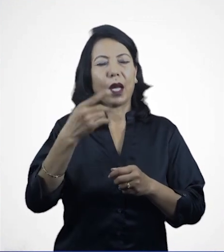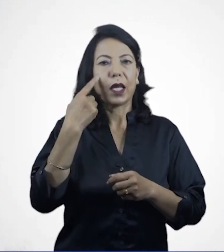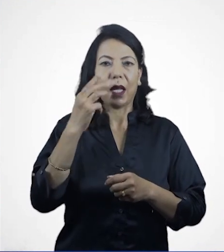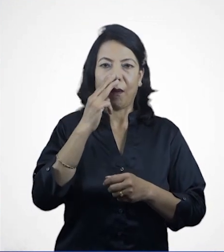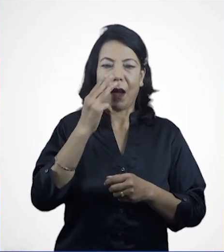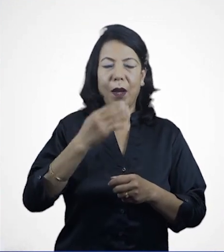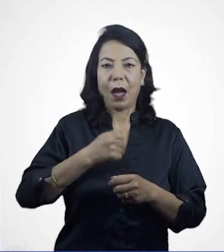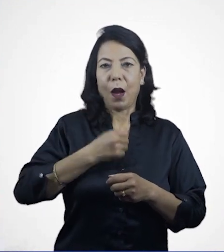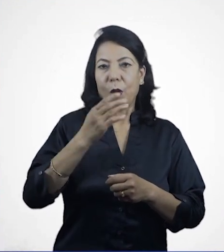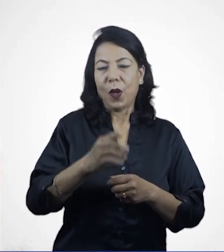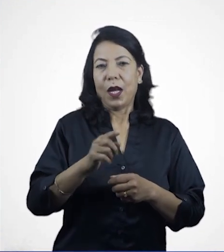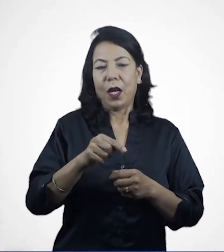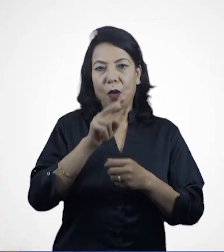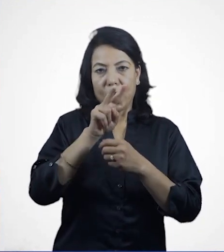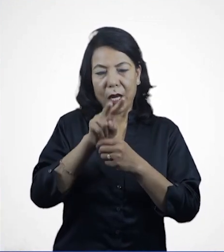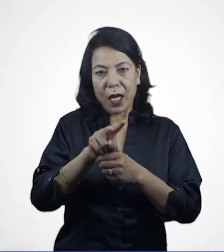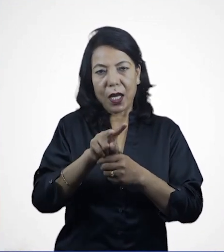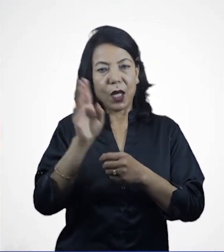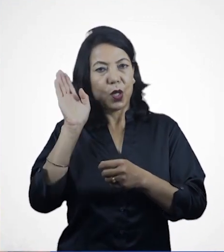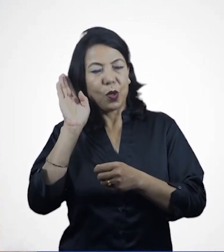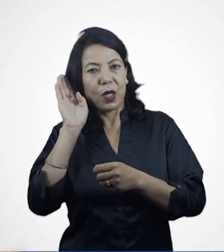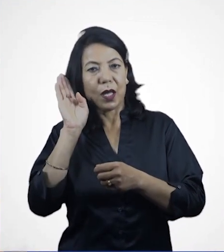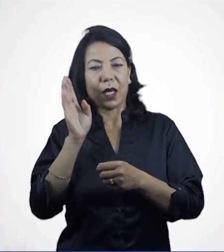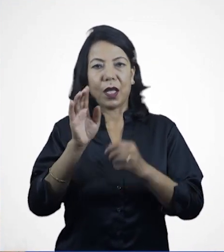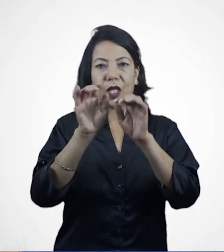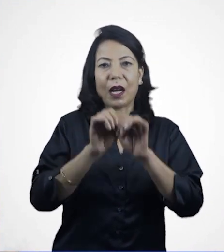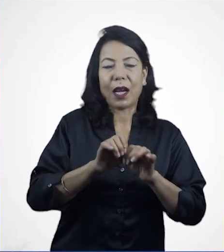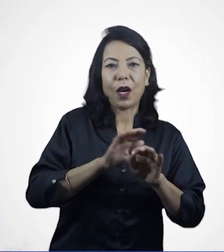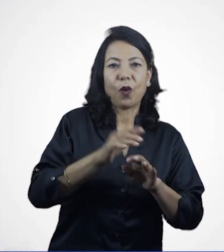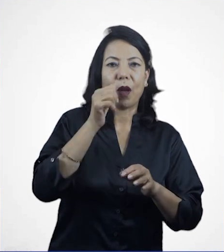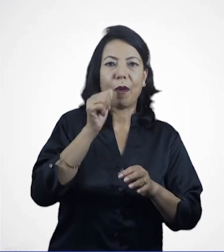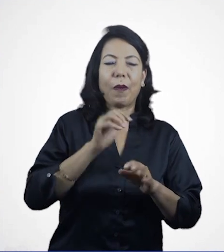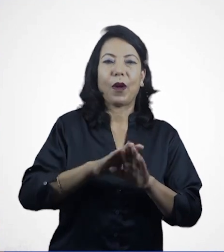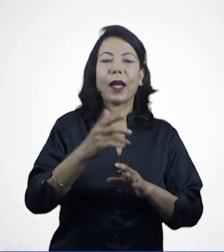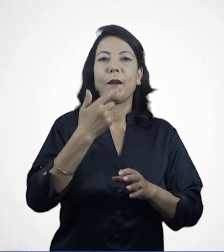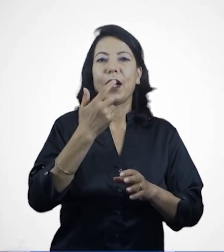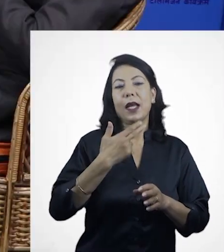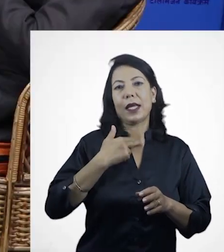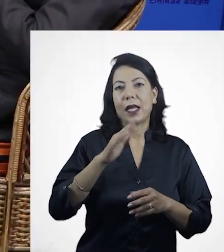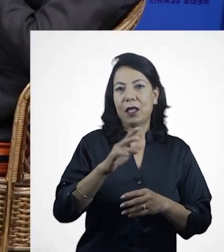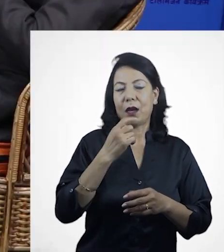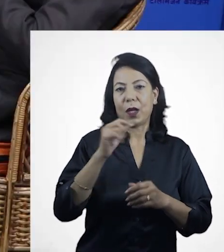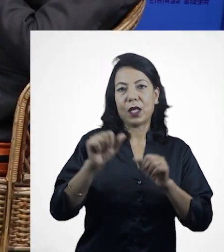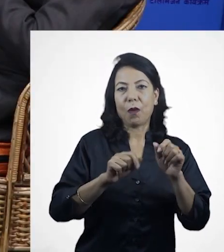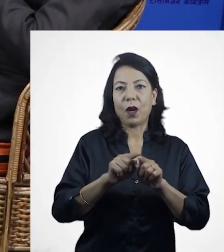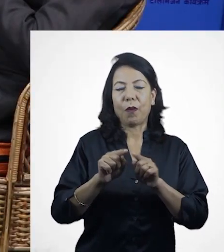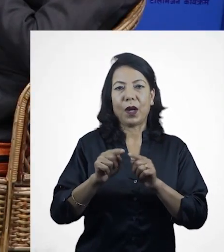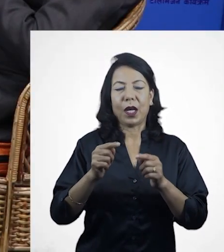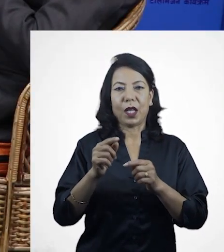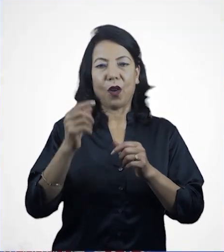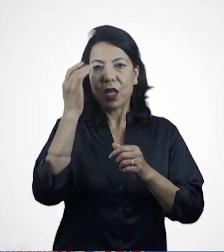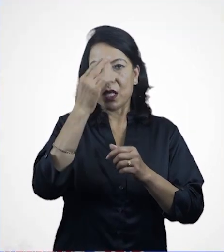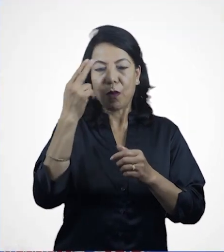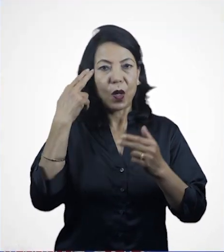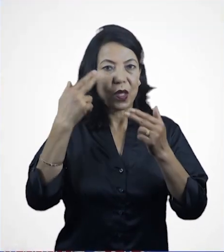माईले चाहिए आजे यह हेरी रनी, सुनी रनी, सरकार वाला हारु अई भाबक, जिवारला क्यों बंचु बंदाखेरी, जब पनी डाइग्नोसिस सुन